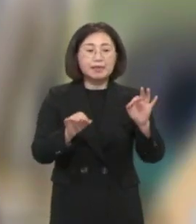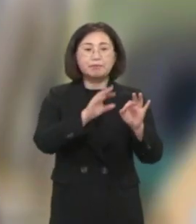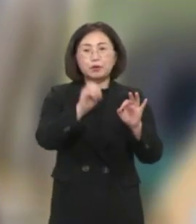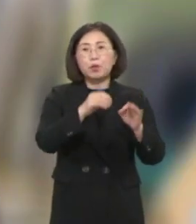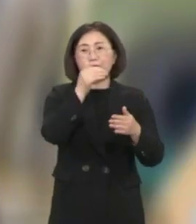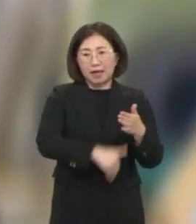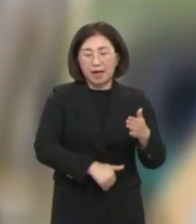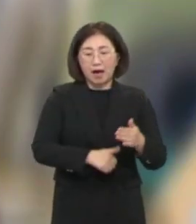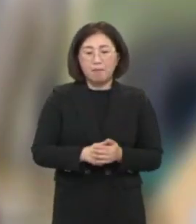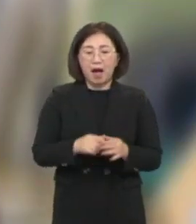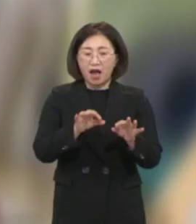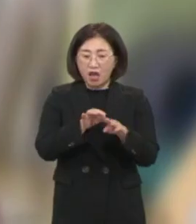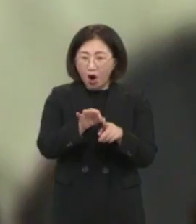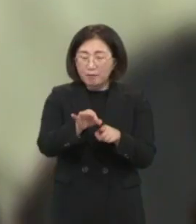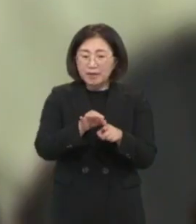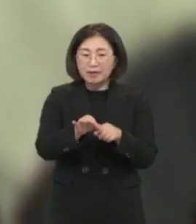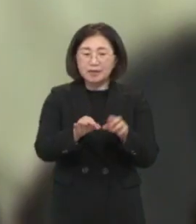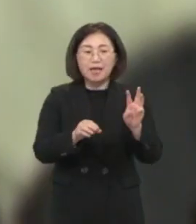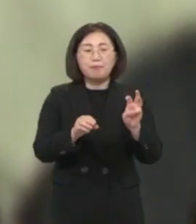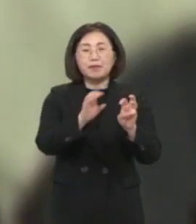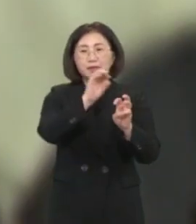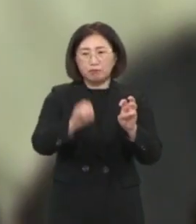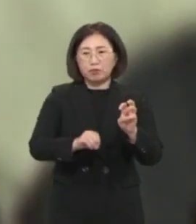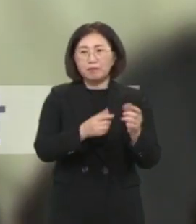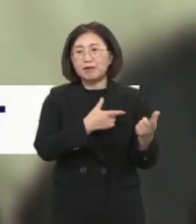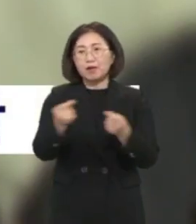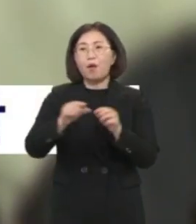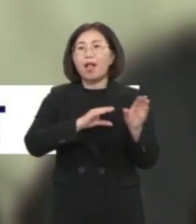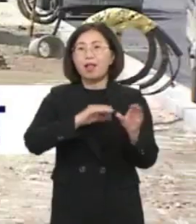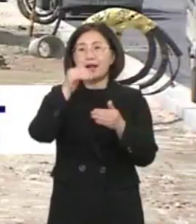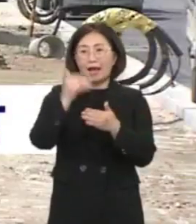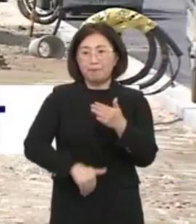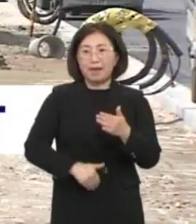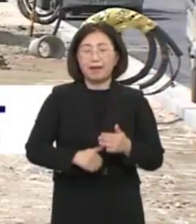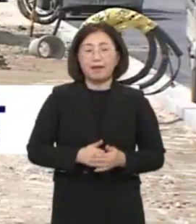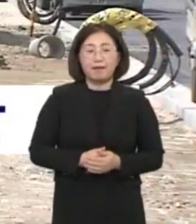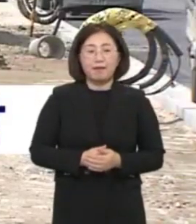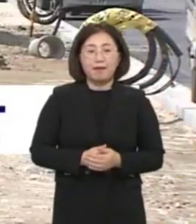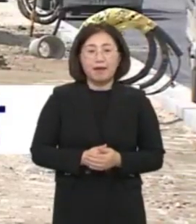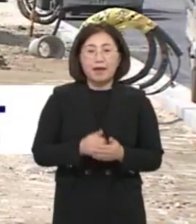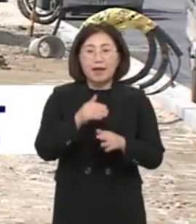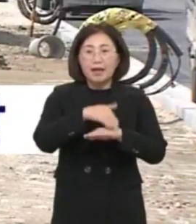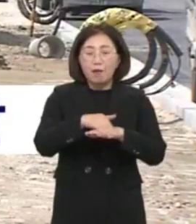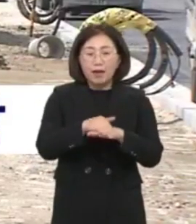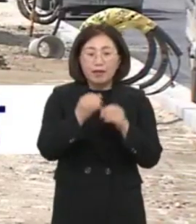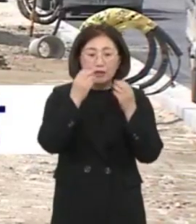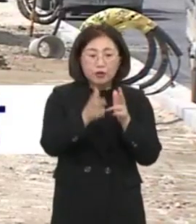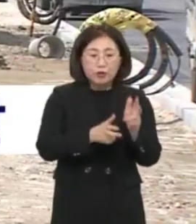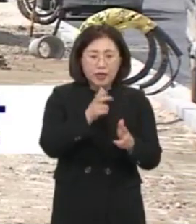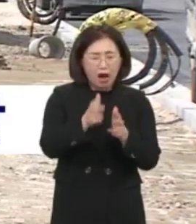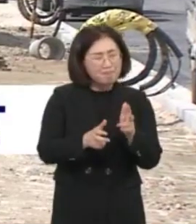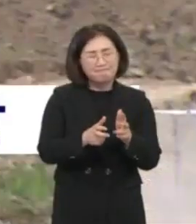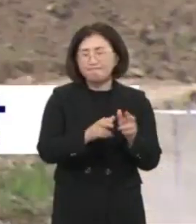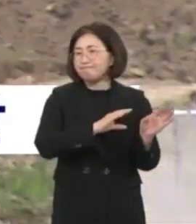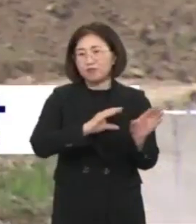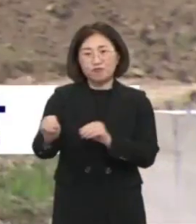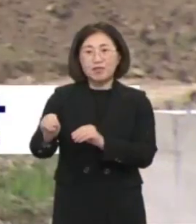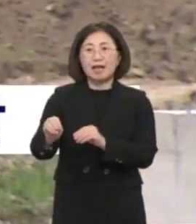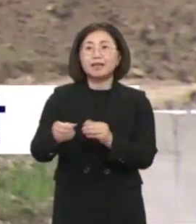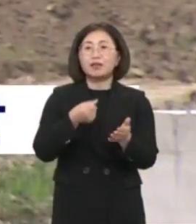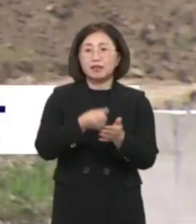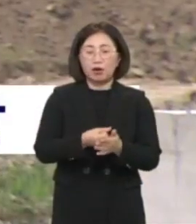삭감, 여비 등은 30% 일괄 감액했습니다. 예정되어 있던 신규 사업들은 원칙적으로 중단하기로